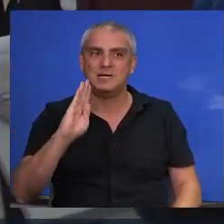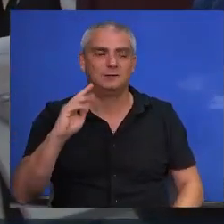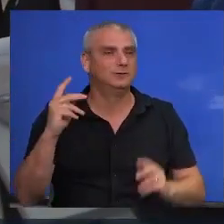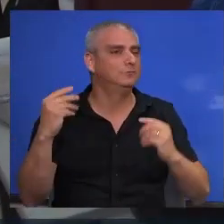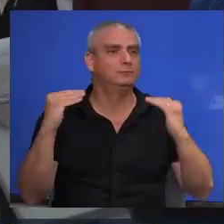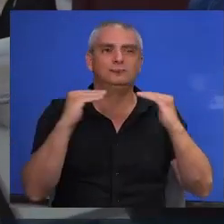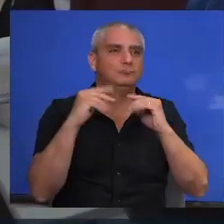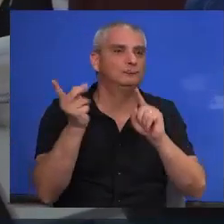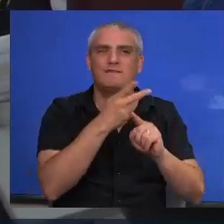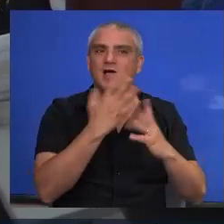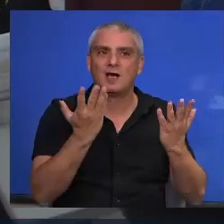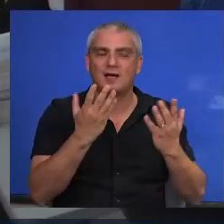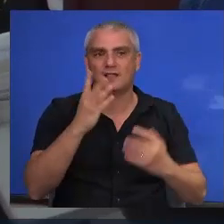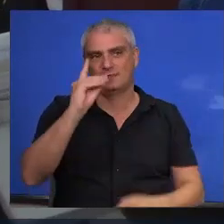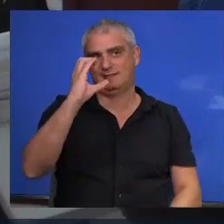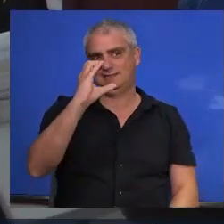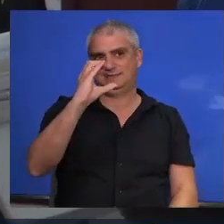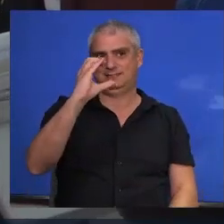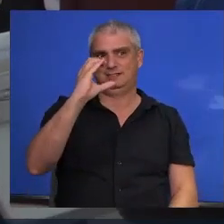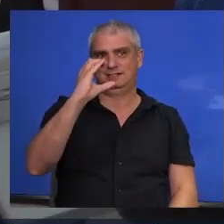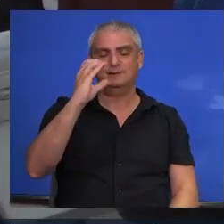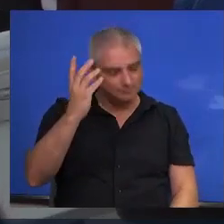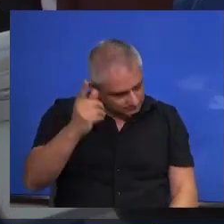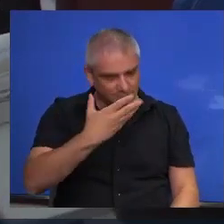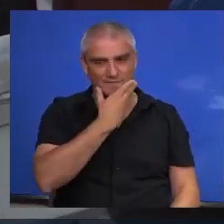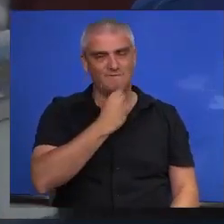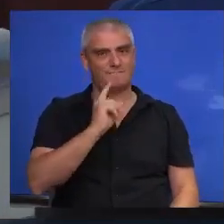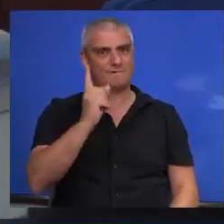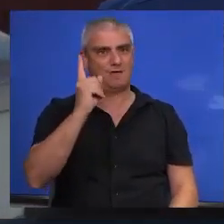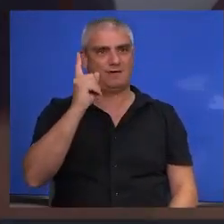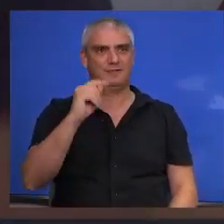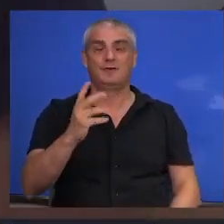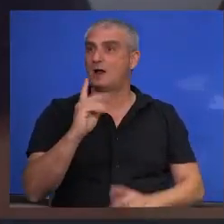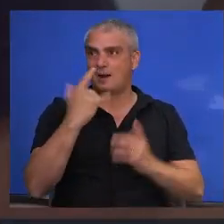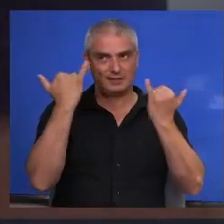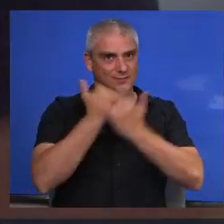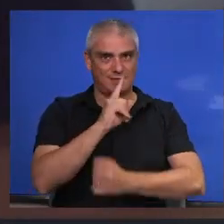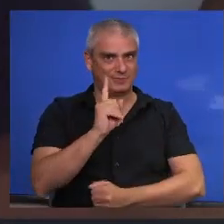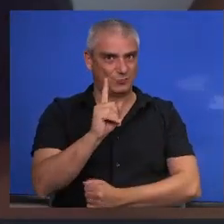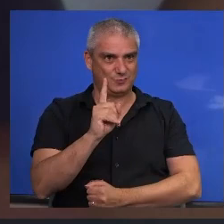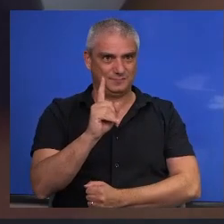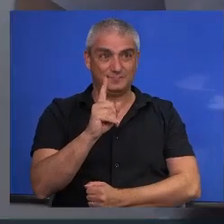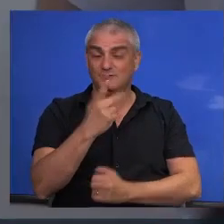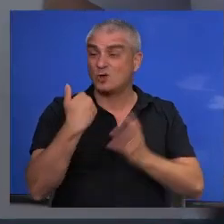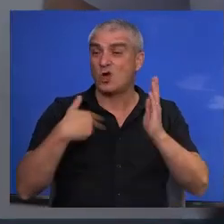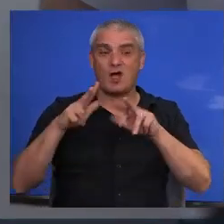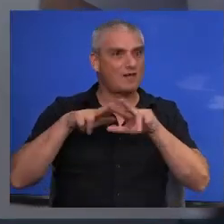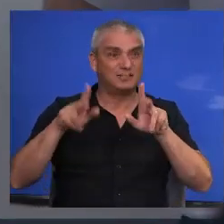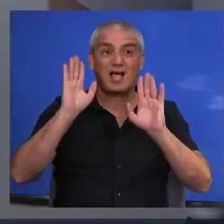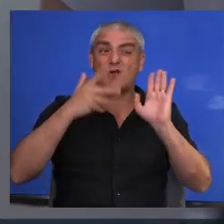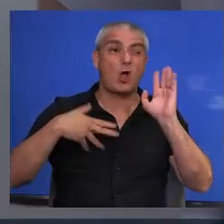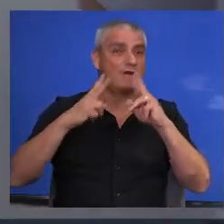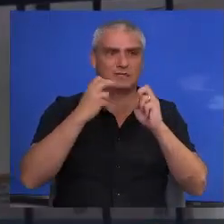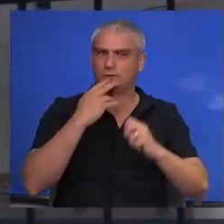שווה למי? ל-DC. ל-DC, יפה מאוד. אל תיתנו למראות האלה להטות אתכם. ברוב הארץ, אפילו ברוב העיר ירושלים, לא ממש